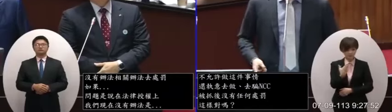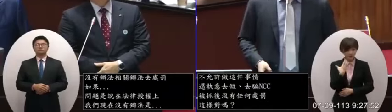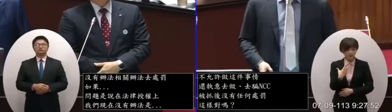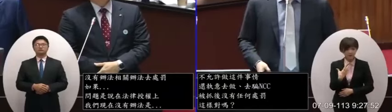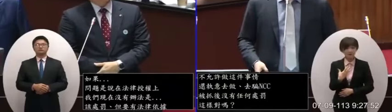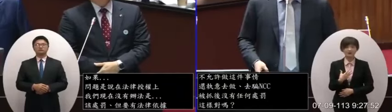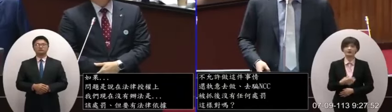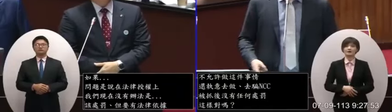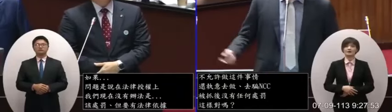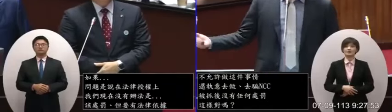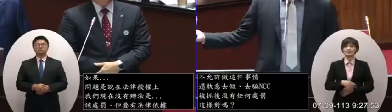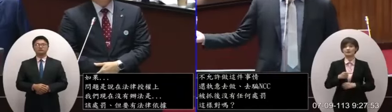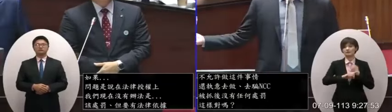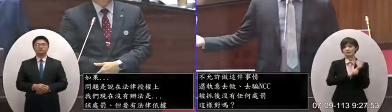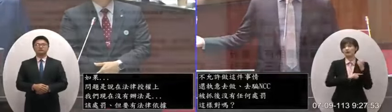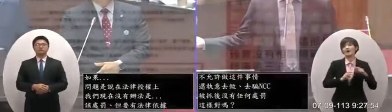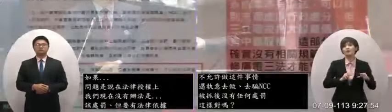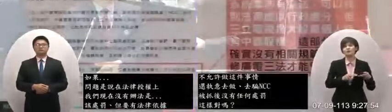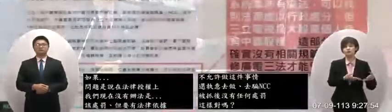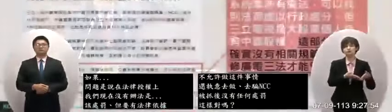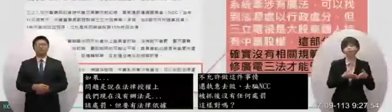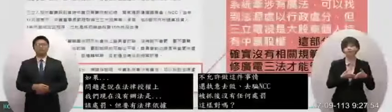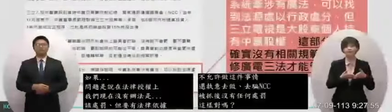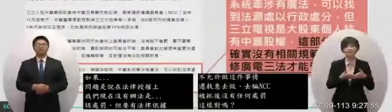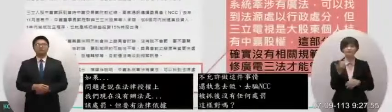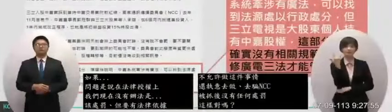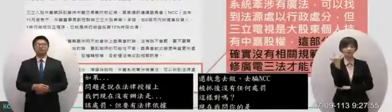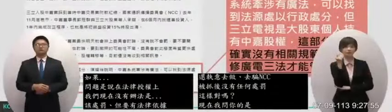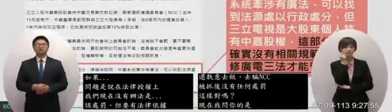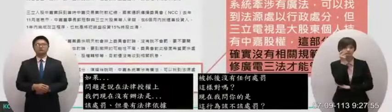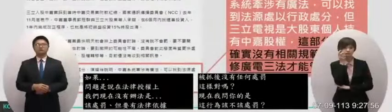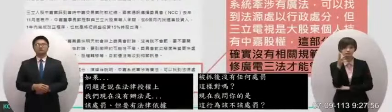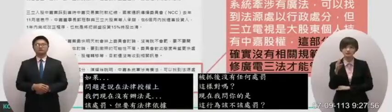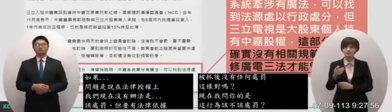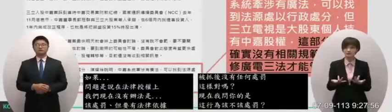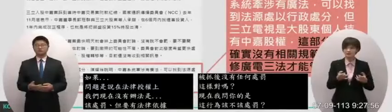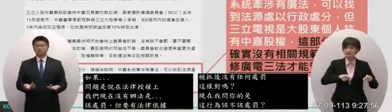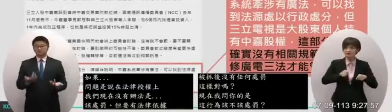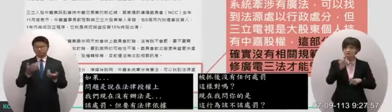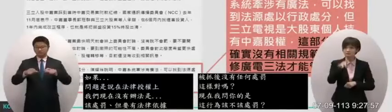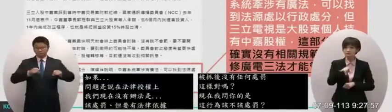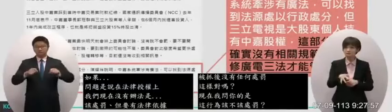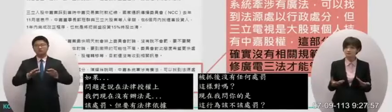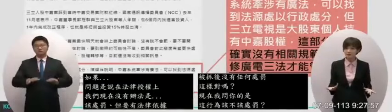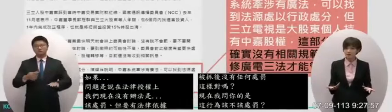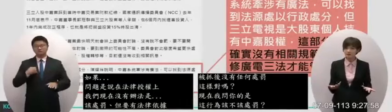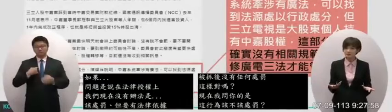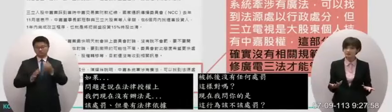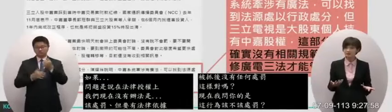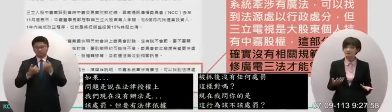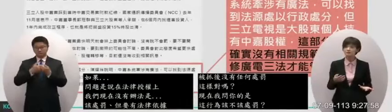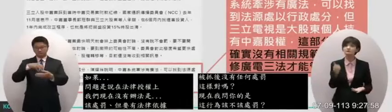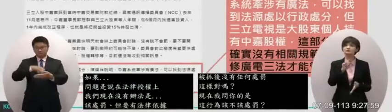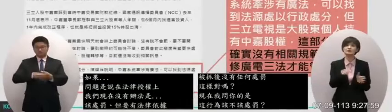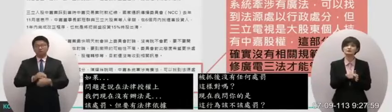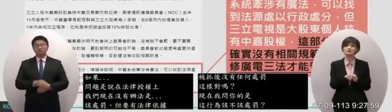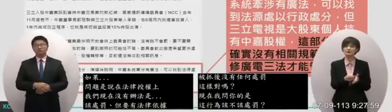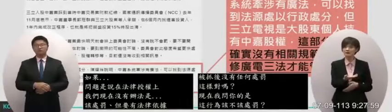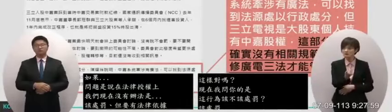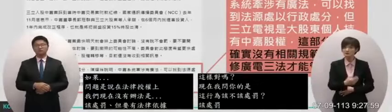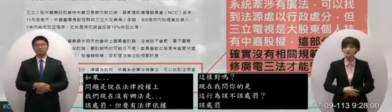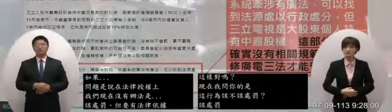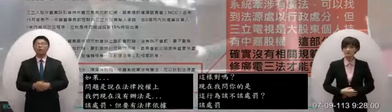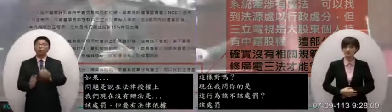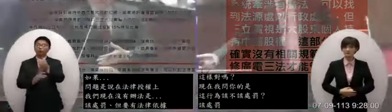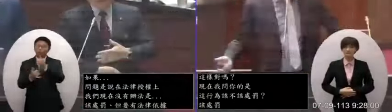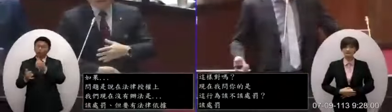修卫广法， 对， 我等了好几个月，草案在哪里？ 草案还在我们会里面。 什么时候可以生得出来？ 委